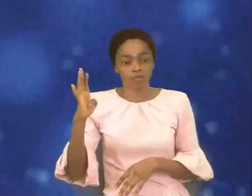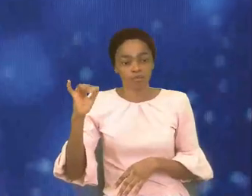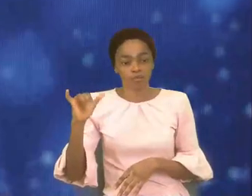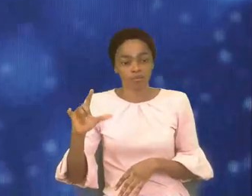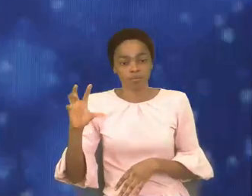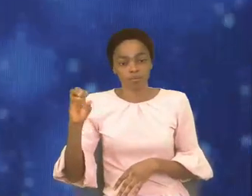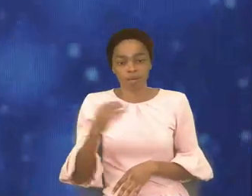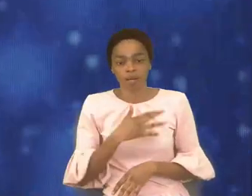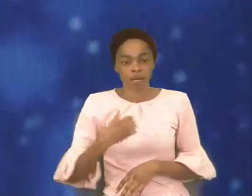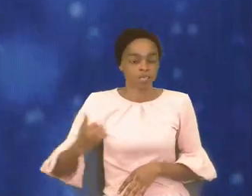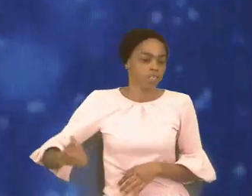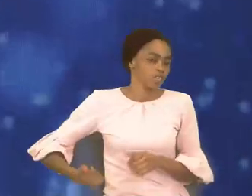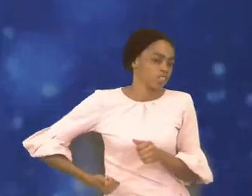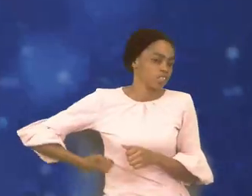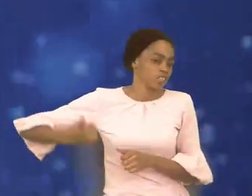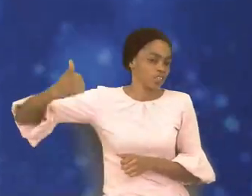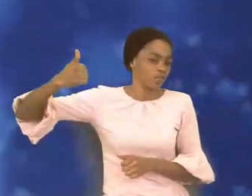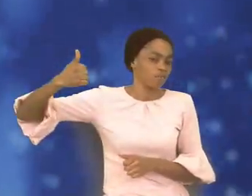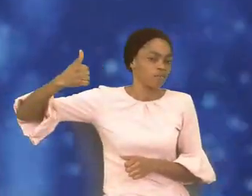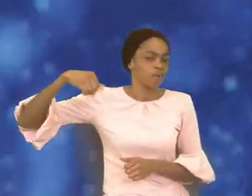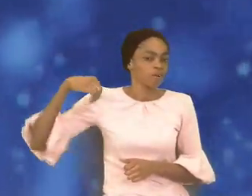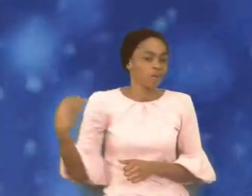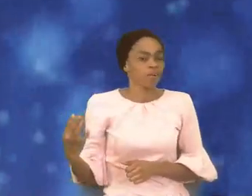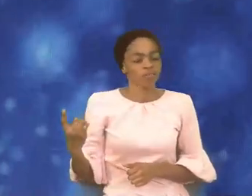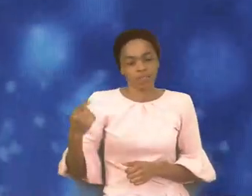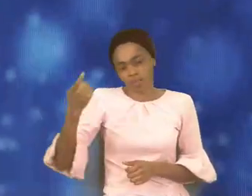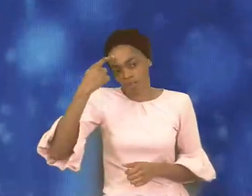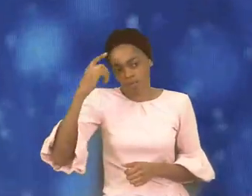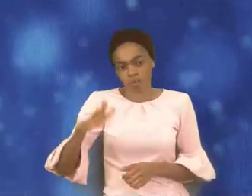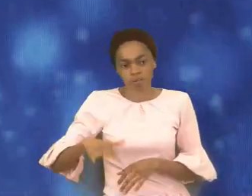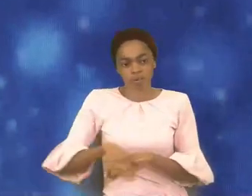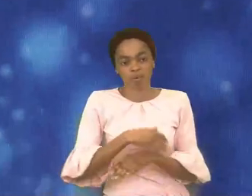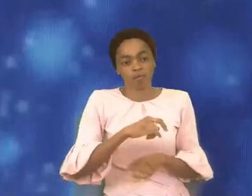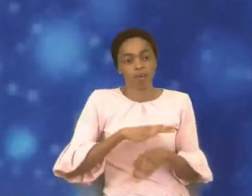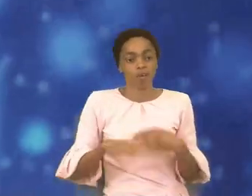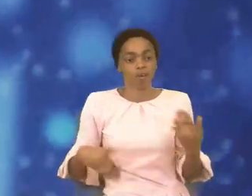les sages de Babylone.